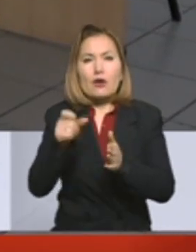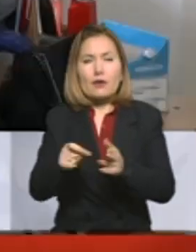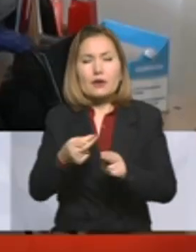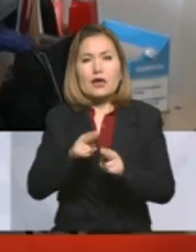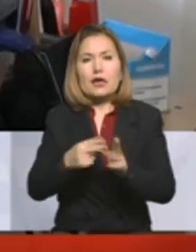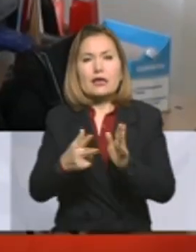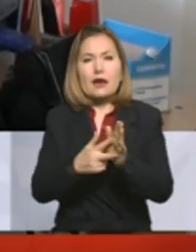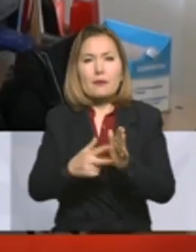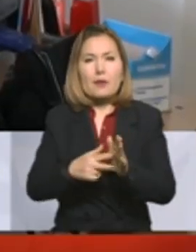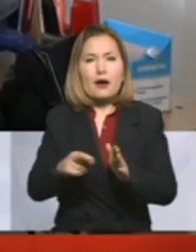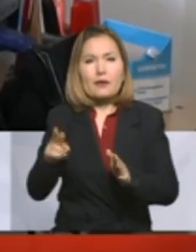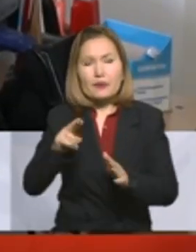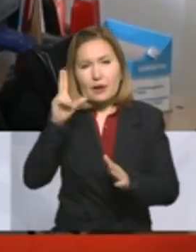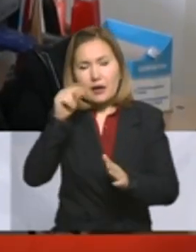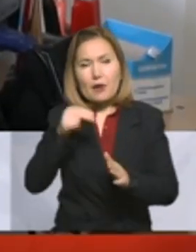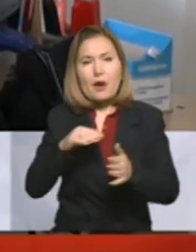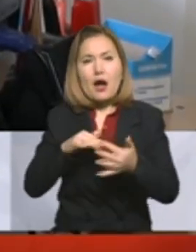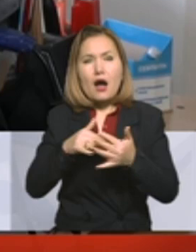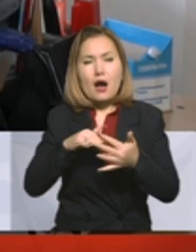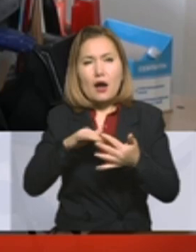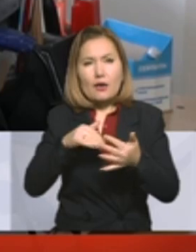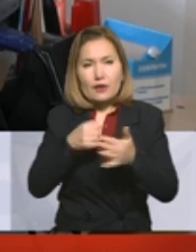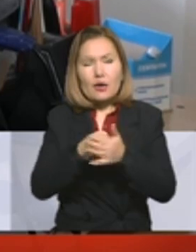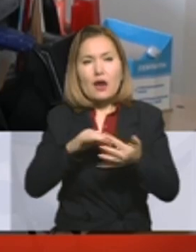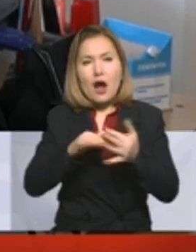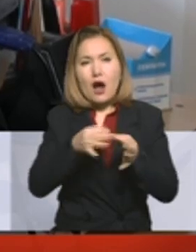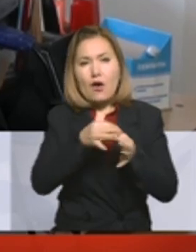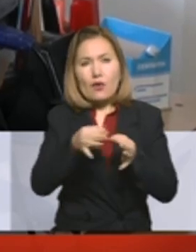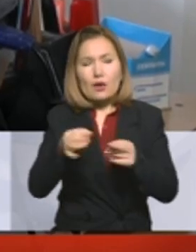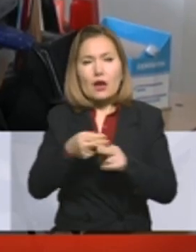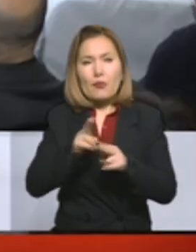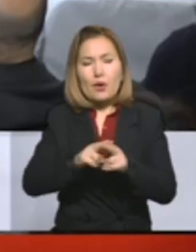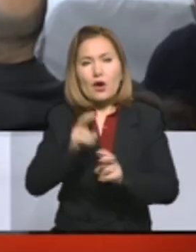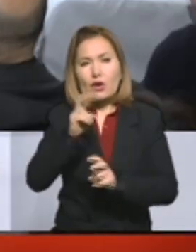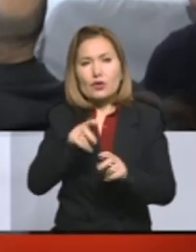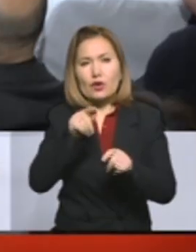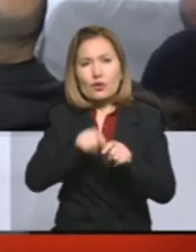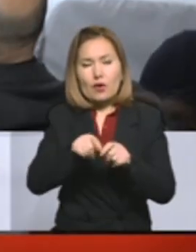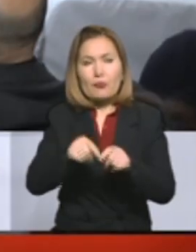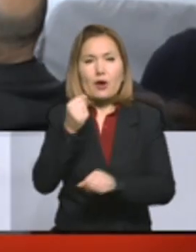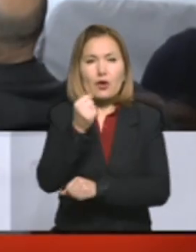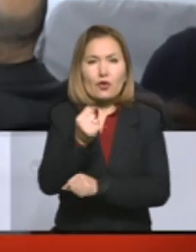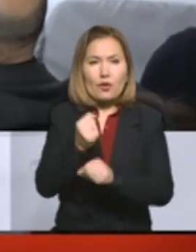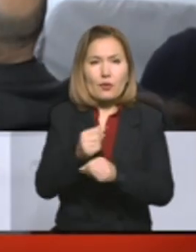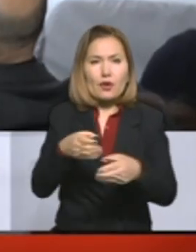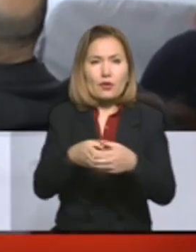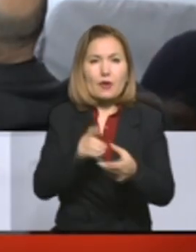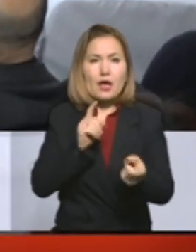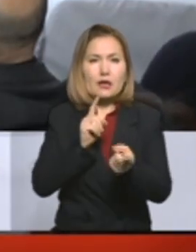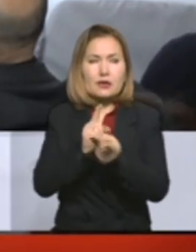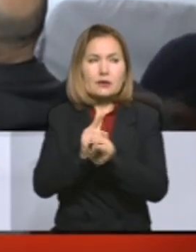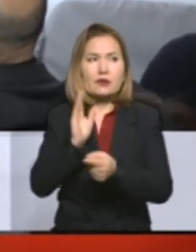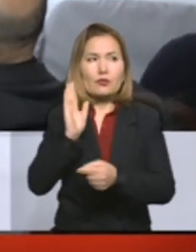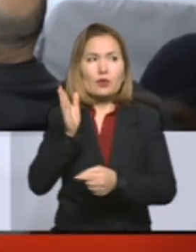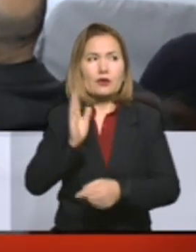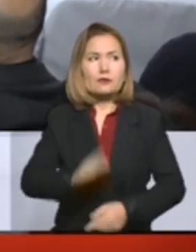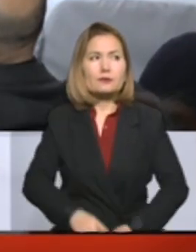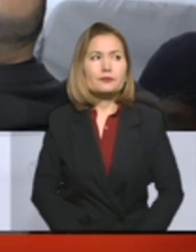Депутаттар 8 қаңтарға дейін ауылдарды аралап, облыстағы өндіріс ошақтарының ұжымдарымен кездеседі.